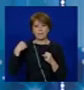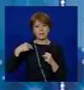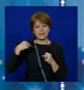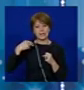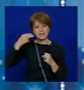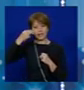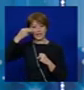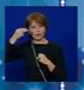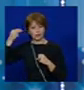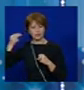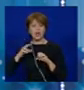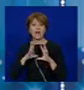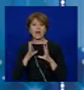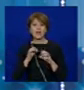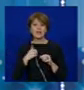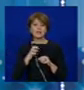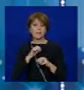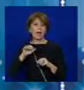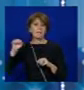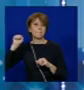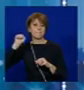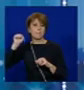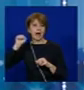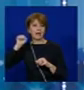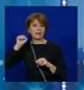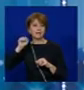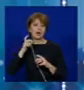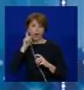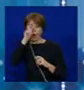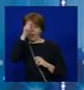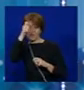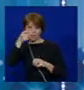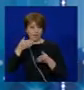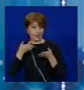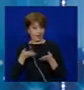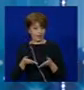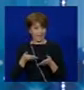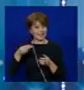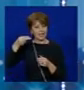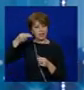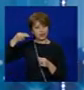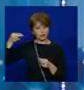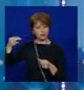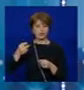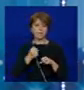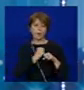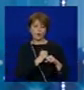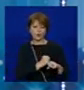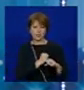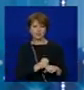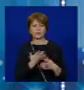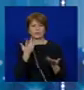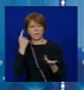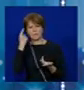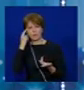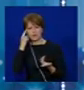сме били партията, която издига в някакси на пиедестал тази институция. Тази институция и по конституция, и по презумпция